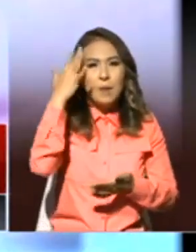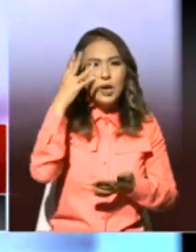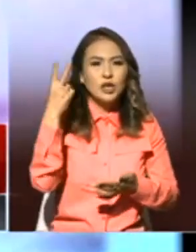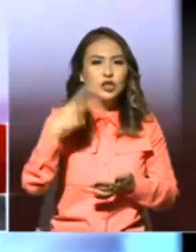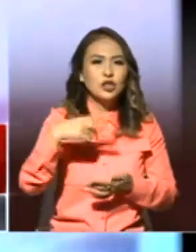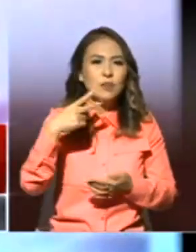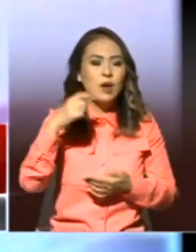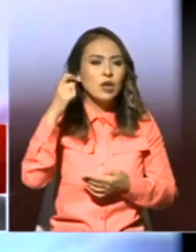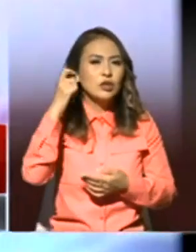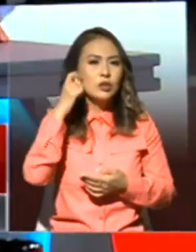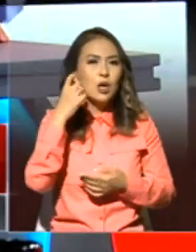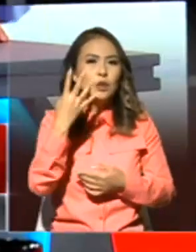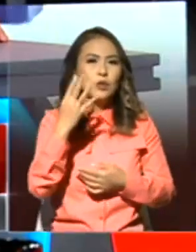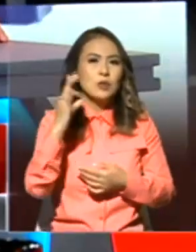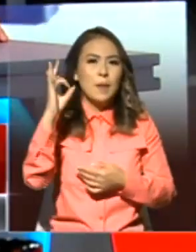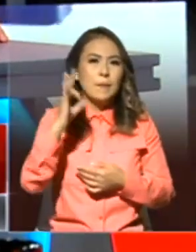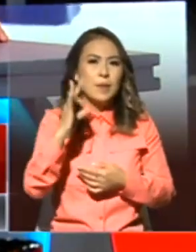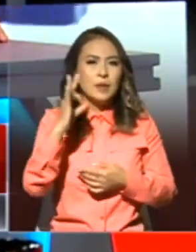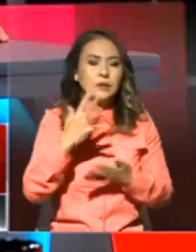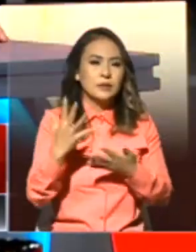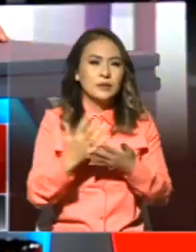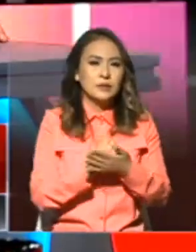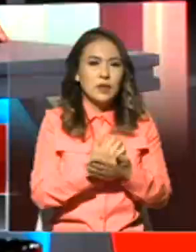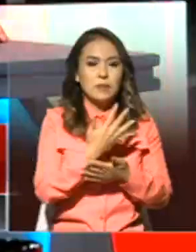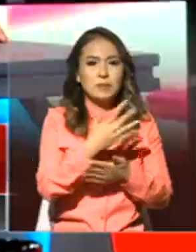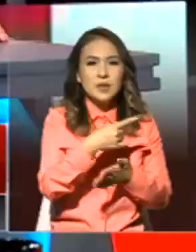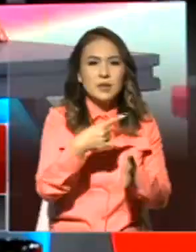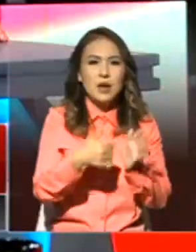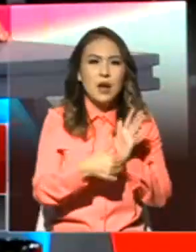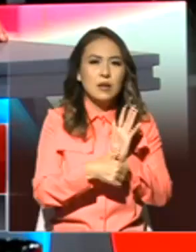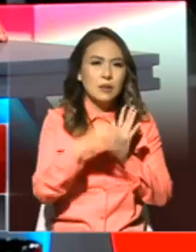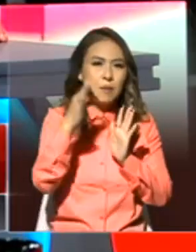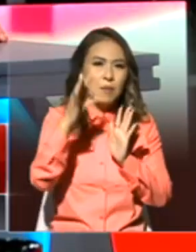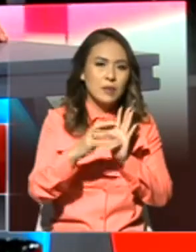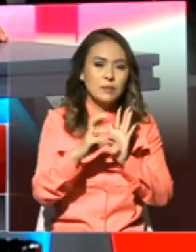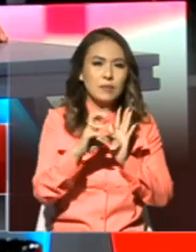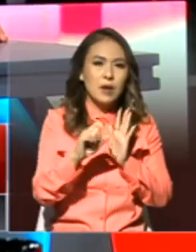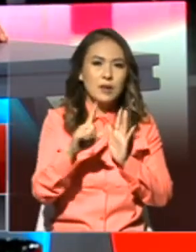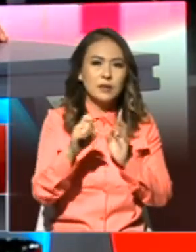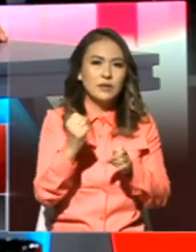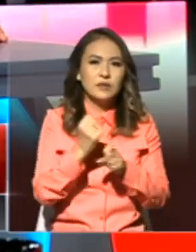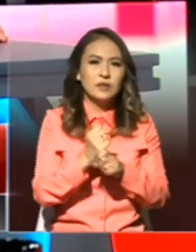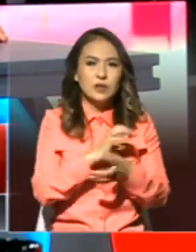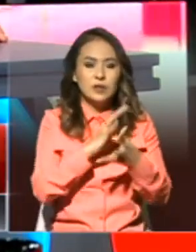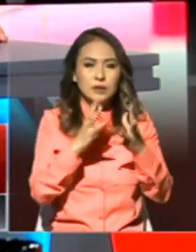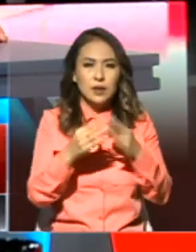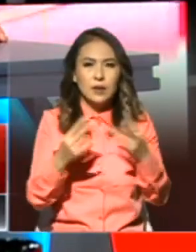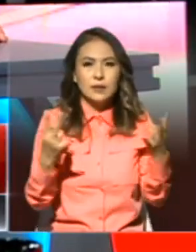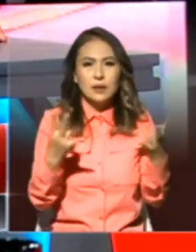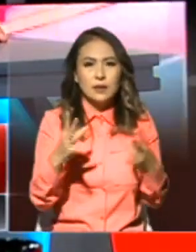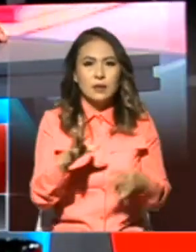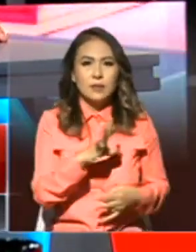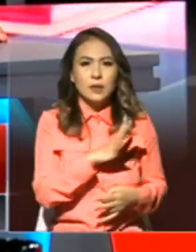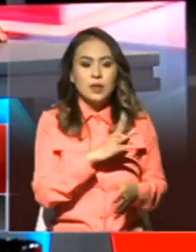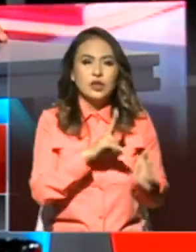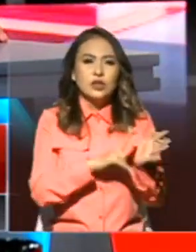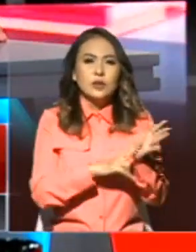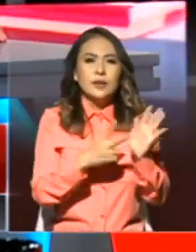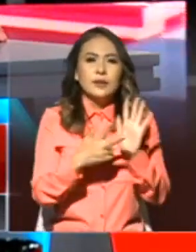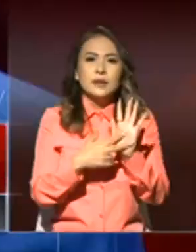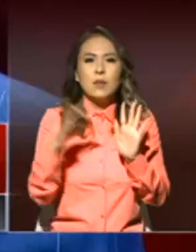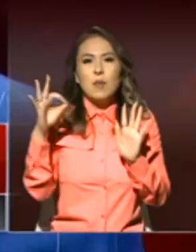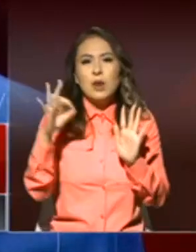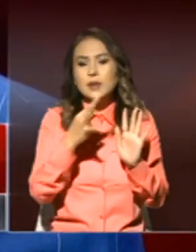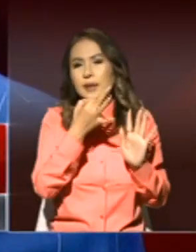жылы 4%-дық инфляцияға қол жеткізу керек еді. 5-6%-дық базалық пайыздық мөлшерлемеге қол жеткізу керек еді. Ол деген сөз 7-8%-мен кез